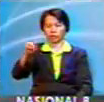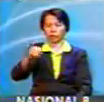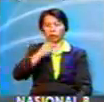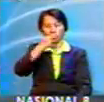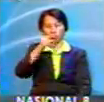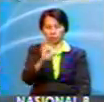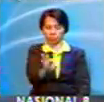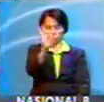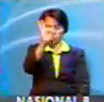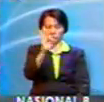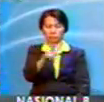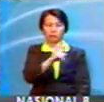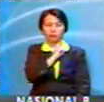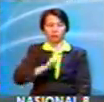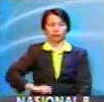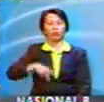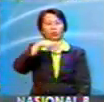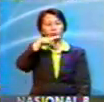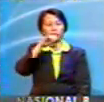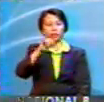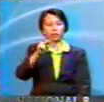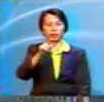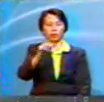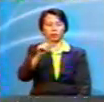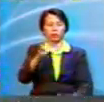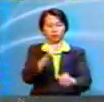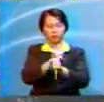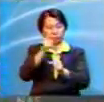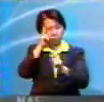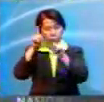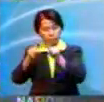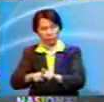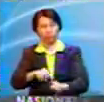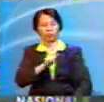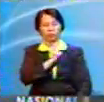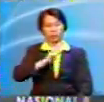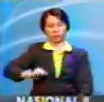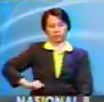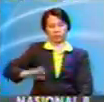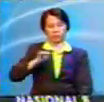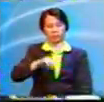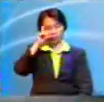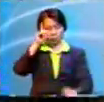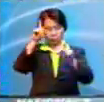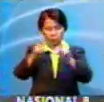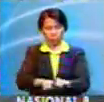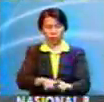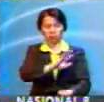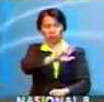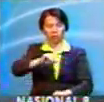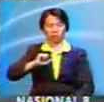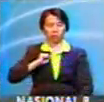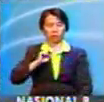berkata pelantikan Tan Sri Tunku Puteri Intan Safinas telah mendapat perkenan yang di-Pertuan Agong yang dipersetujui anggota